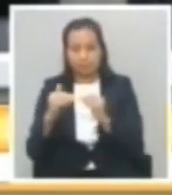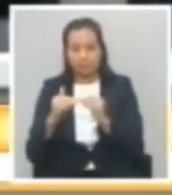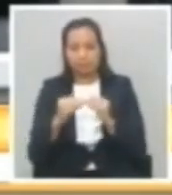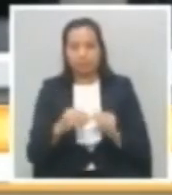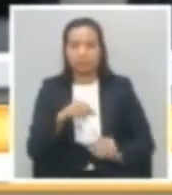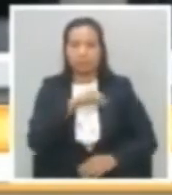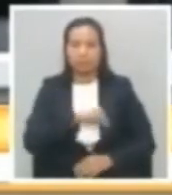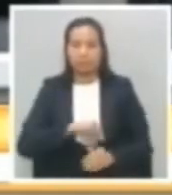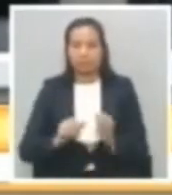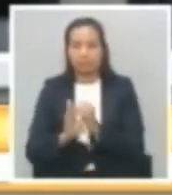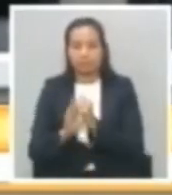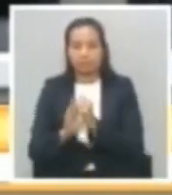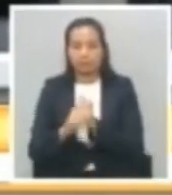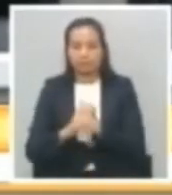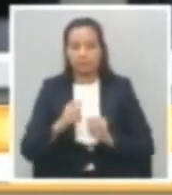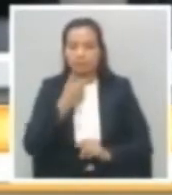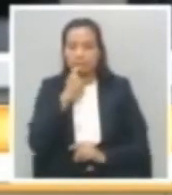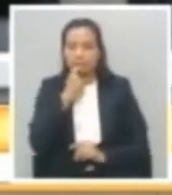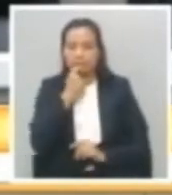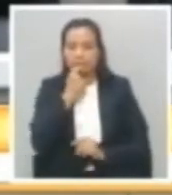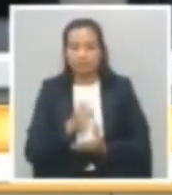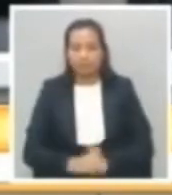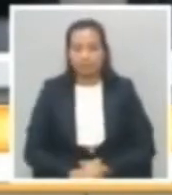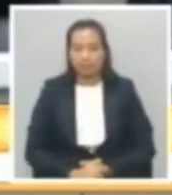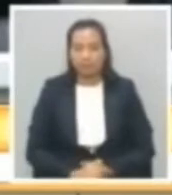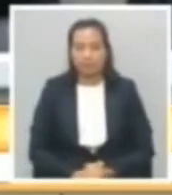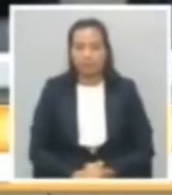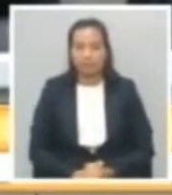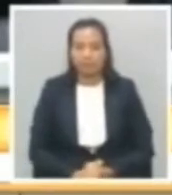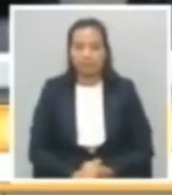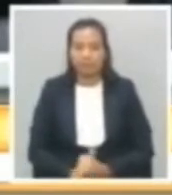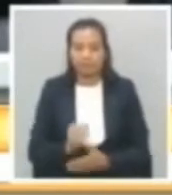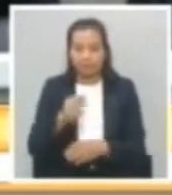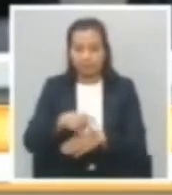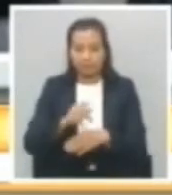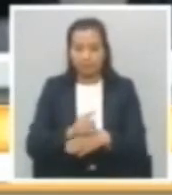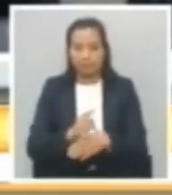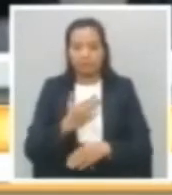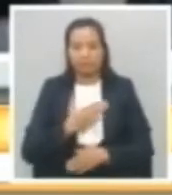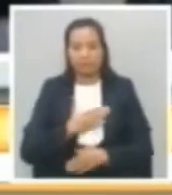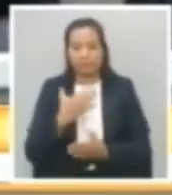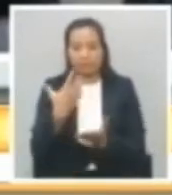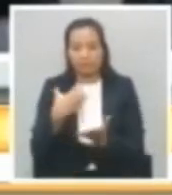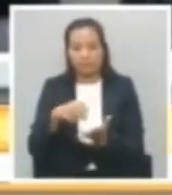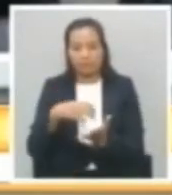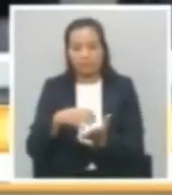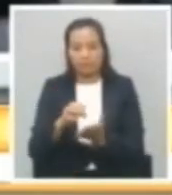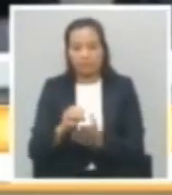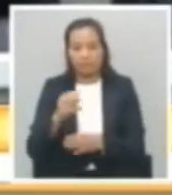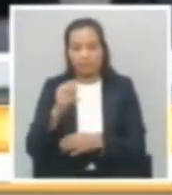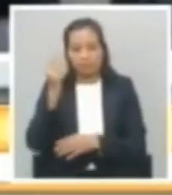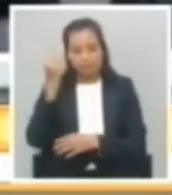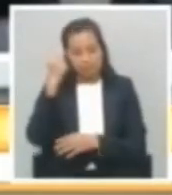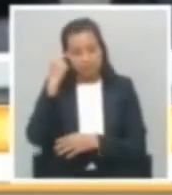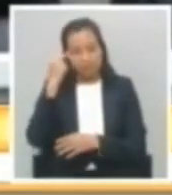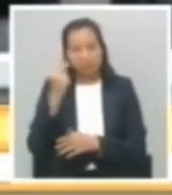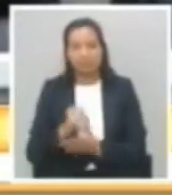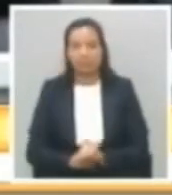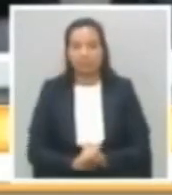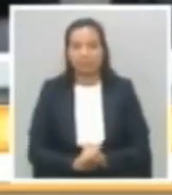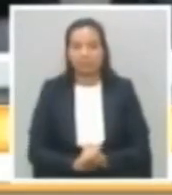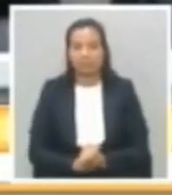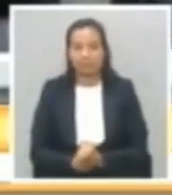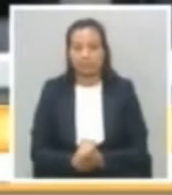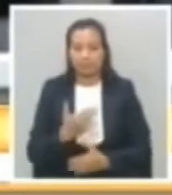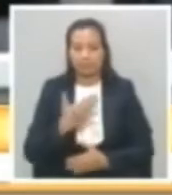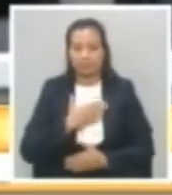ความหลากหลายทางเพศโดยเฉพาะท่านประธานครับผมไม่ต้องบอกท่านประธานท่านประธานก็คงเดาได้นะครับว่